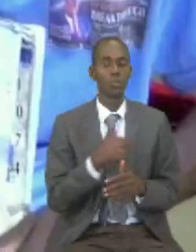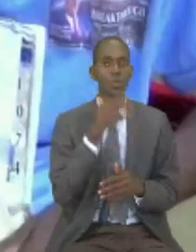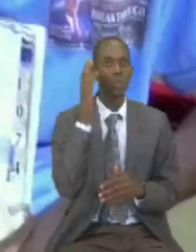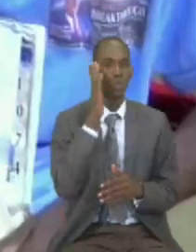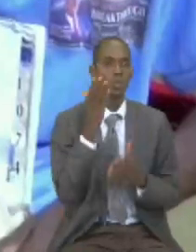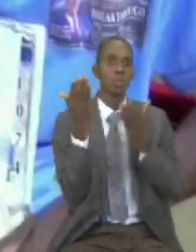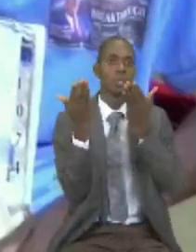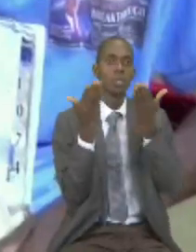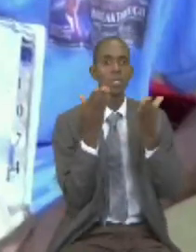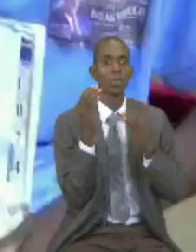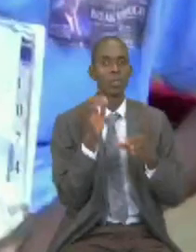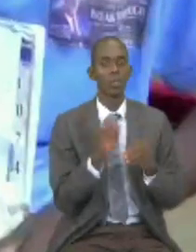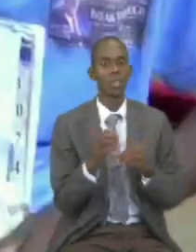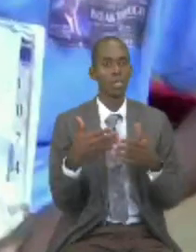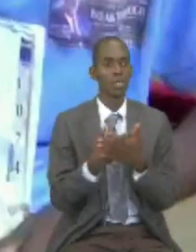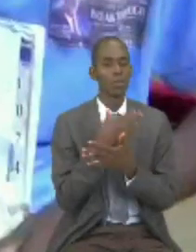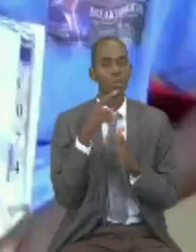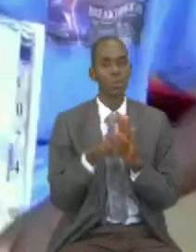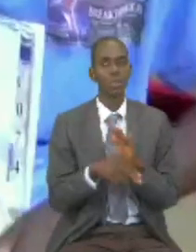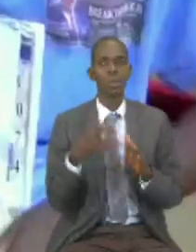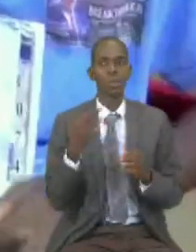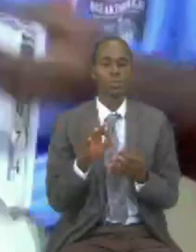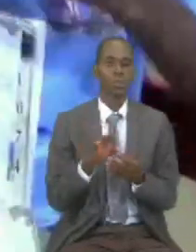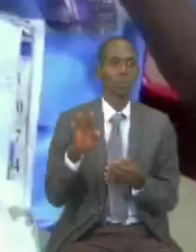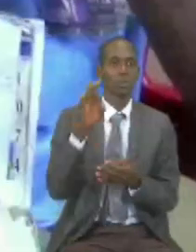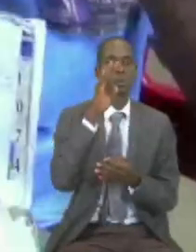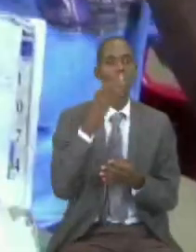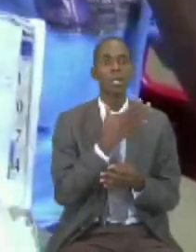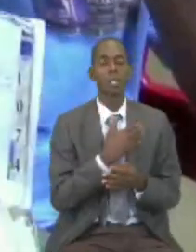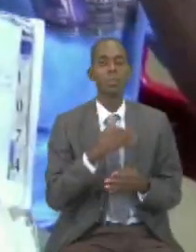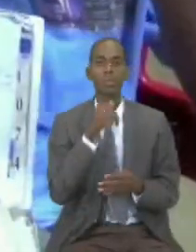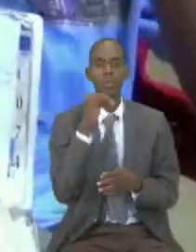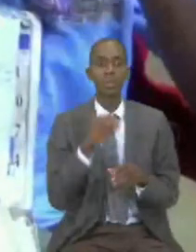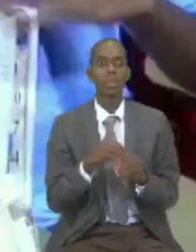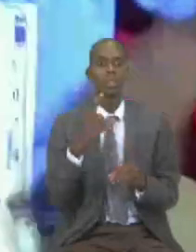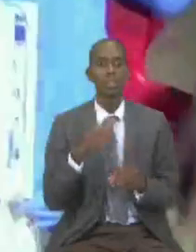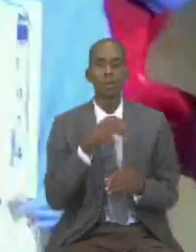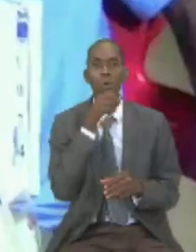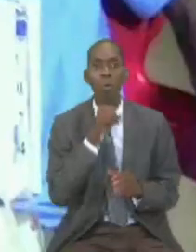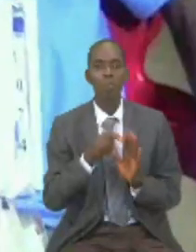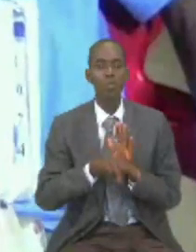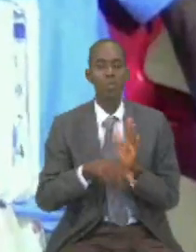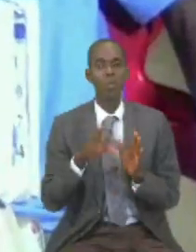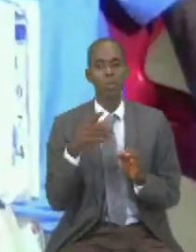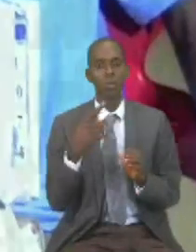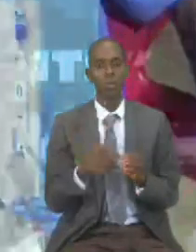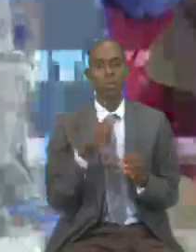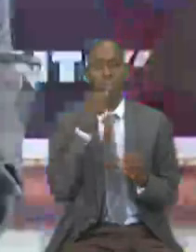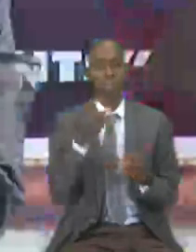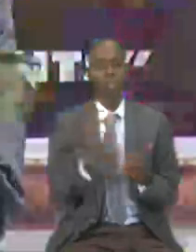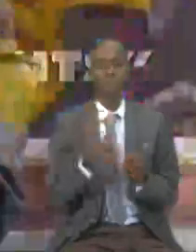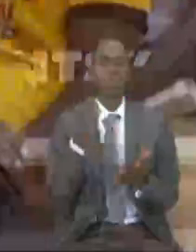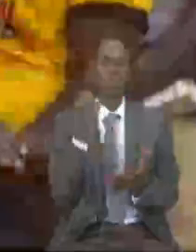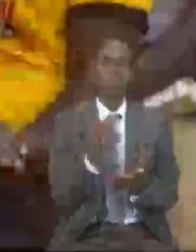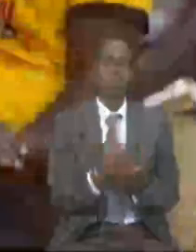De sorte que nous servons dans un esprit nouveau. Et non selon la lettre qui a